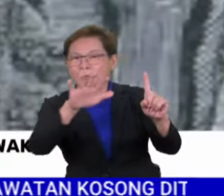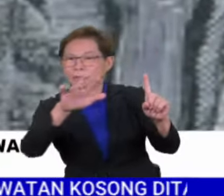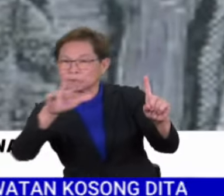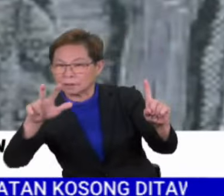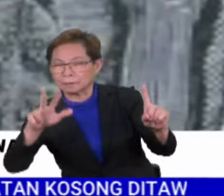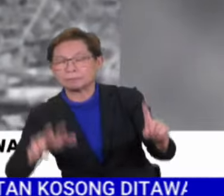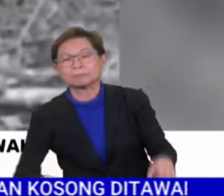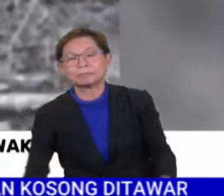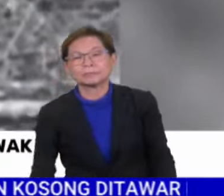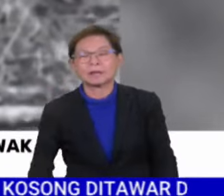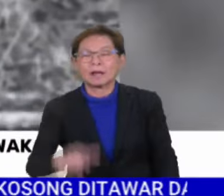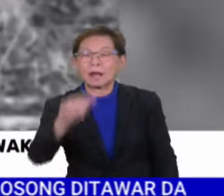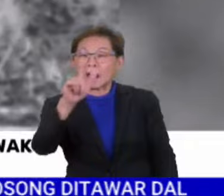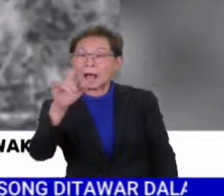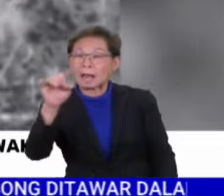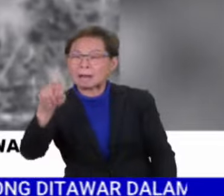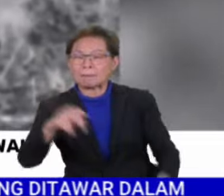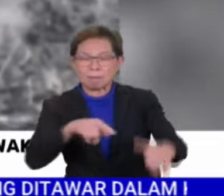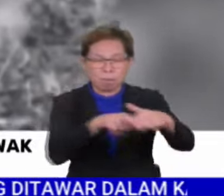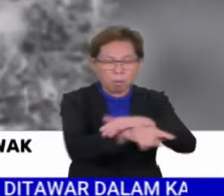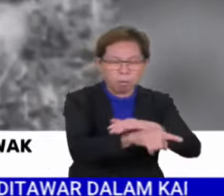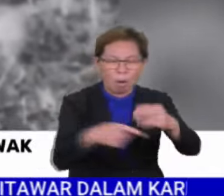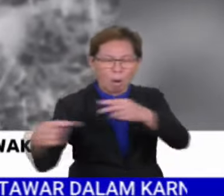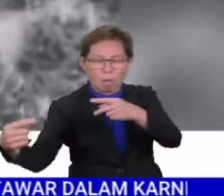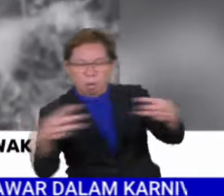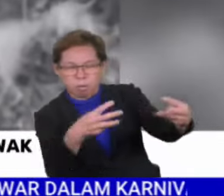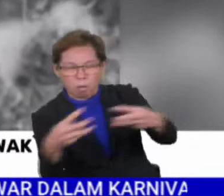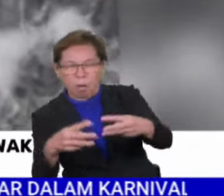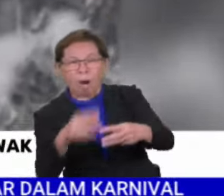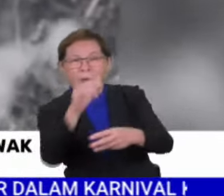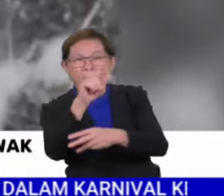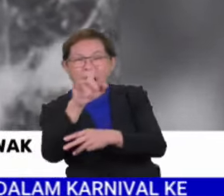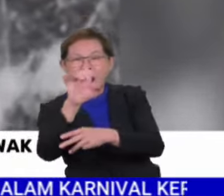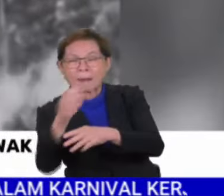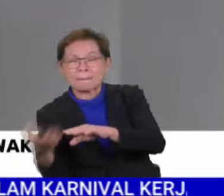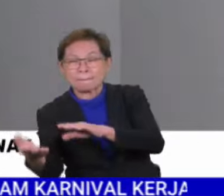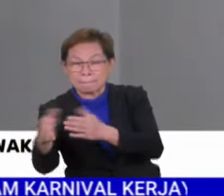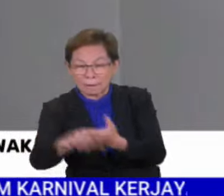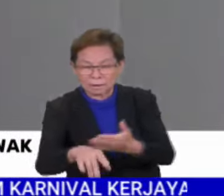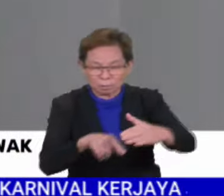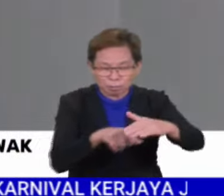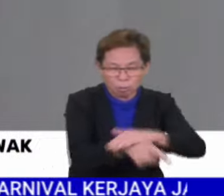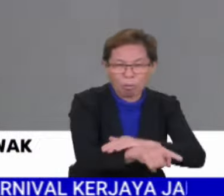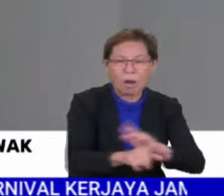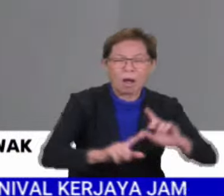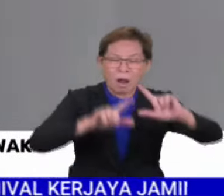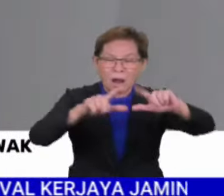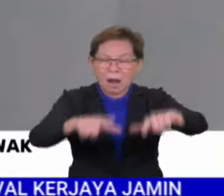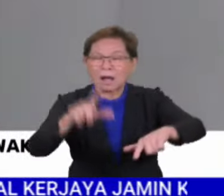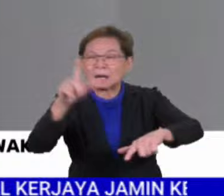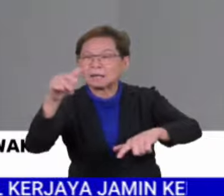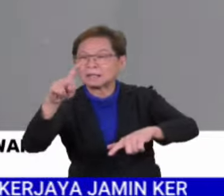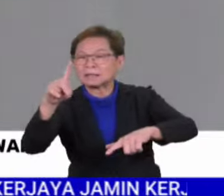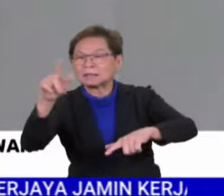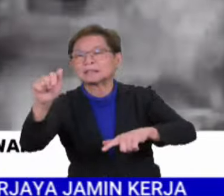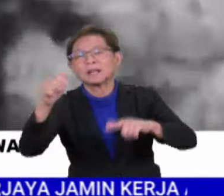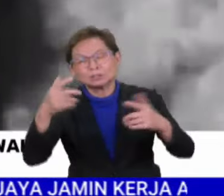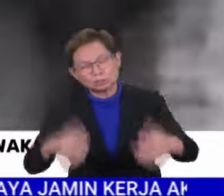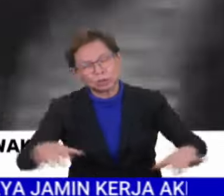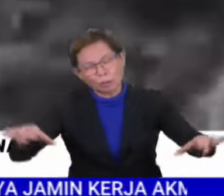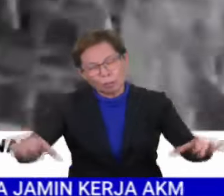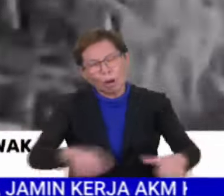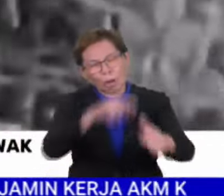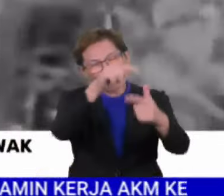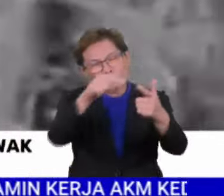1853. Alan Lee terbunuh dalam serangan itu. Charles Brooke kemudiannya ditempatkan di Lingga dan telah melakukan